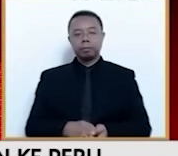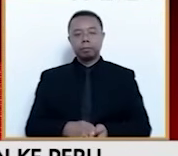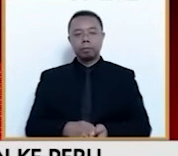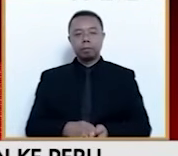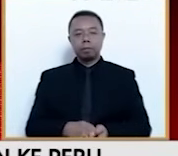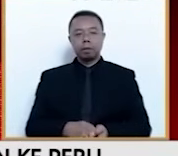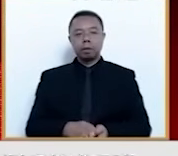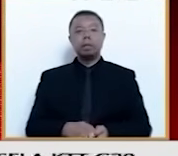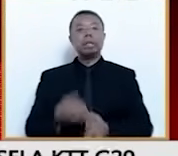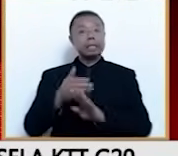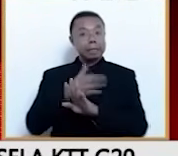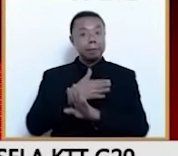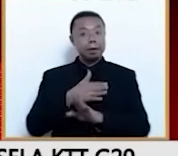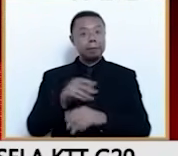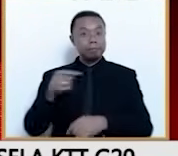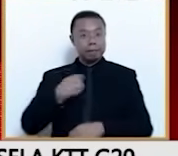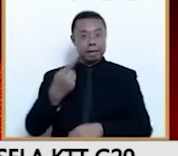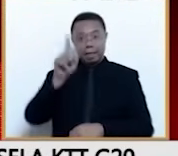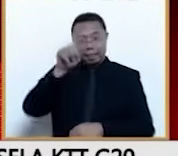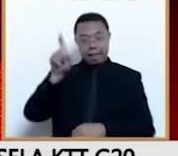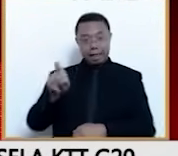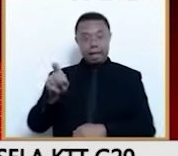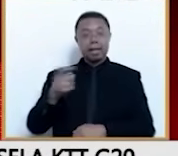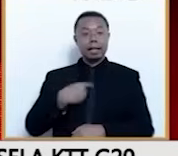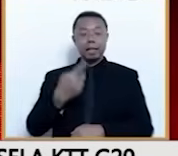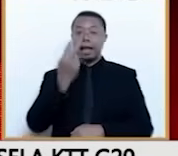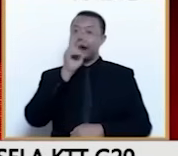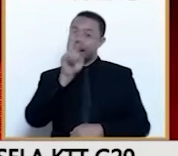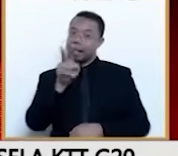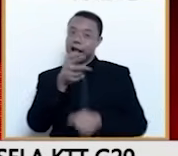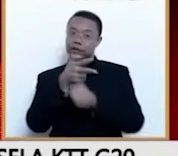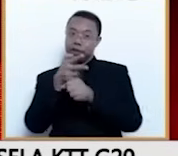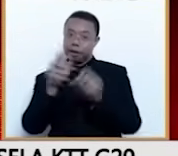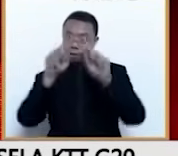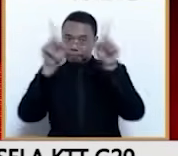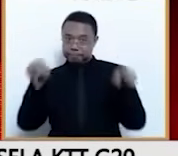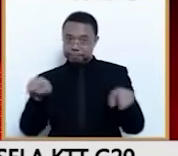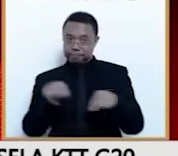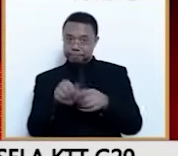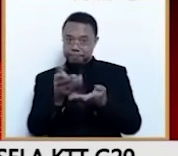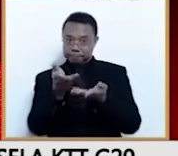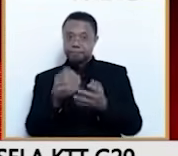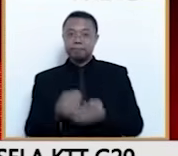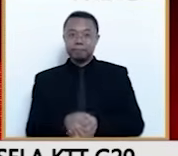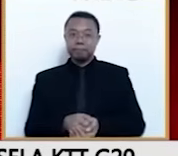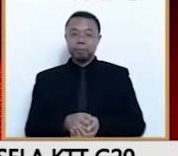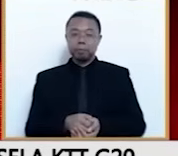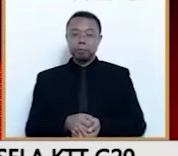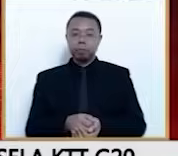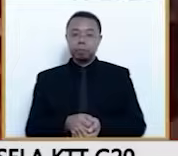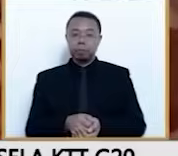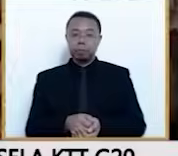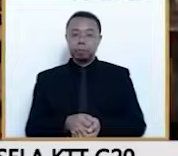Dan sebelum masuk ke pertanyaan, mari kita saksikan video subtema berikut ini.